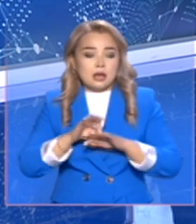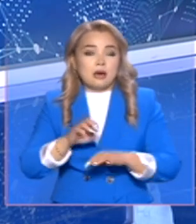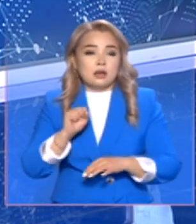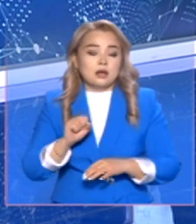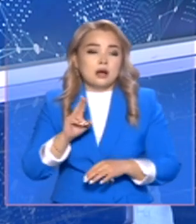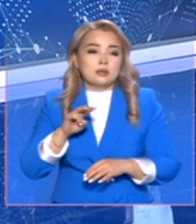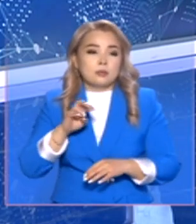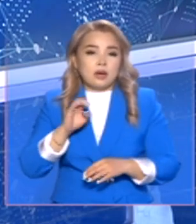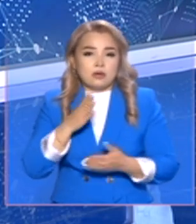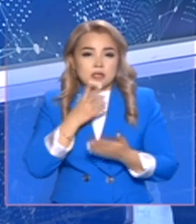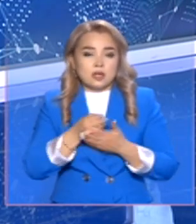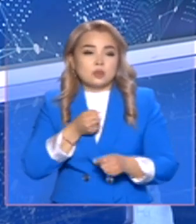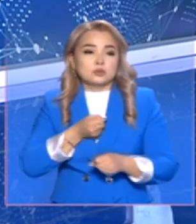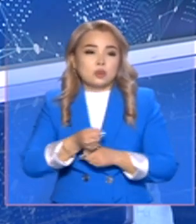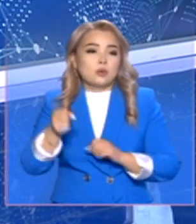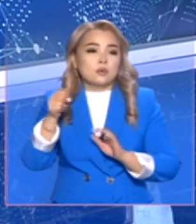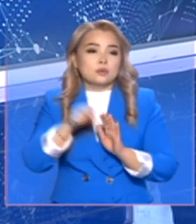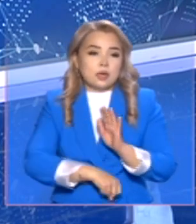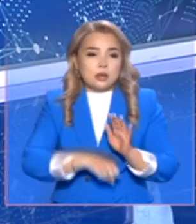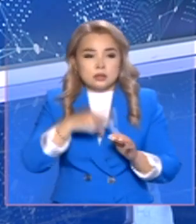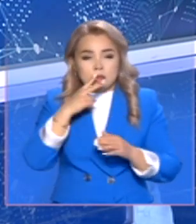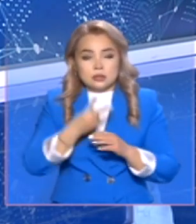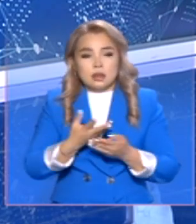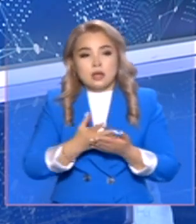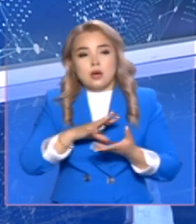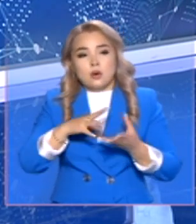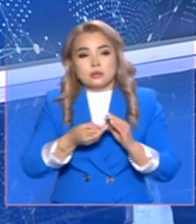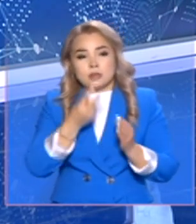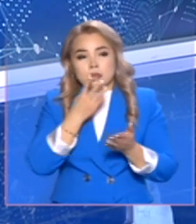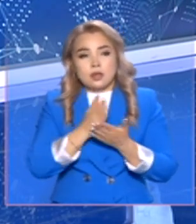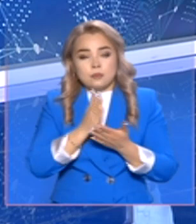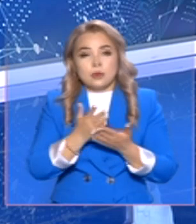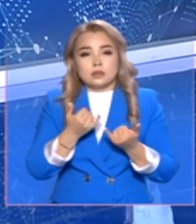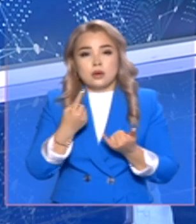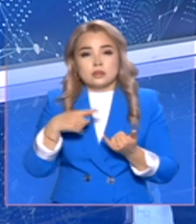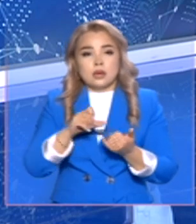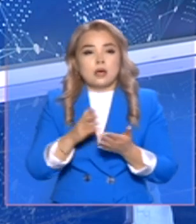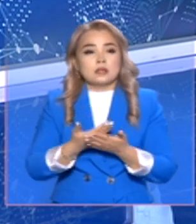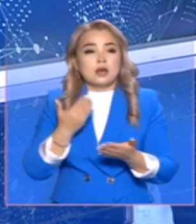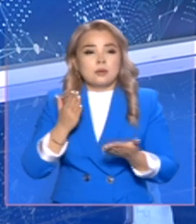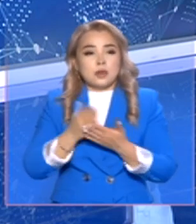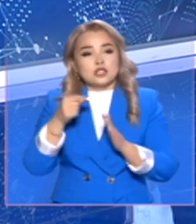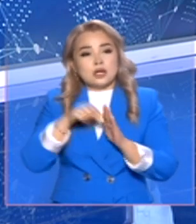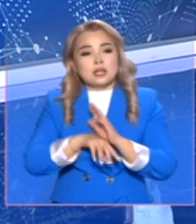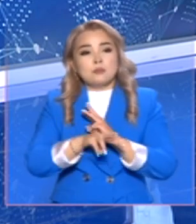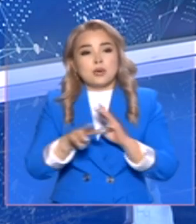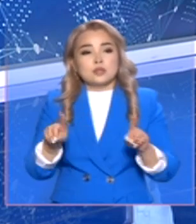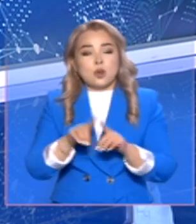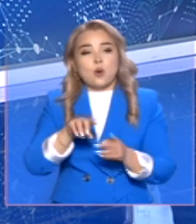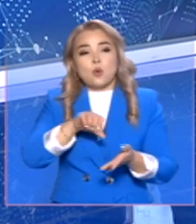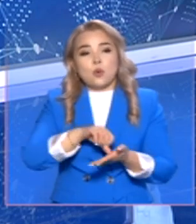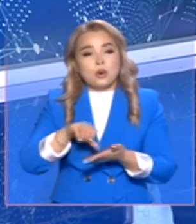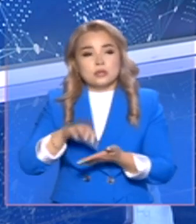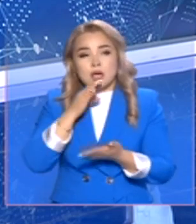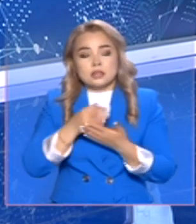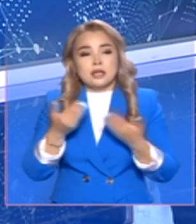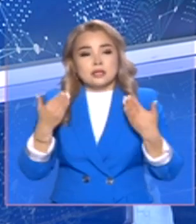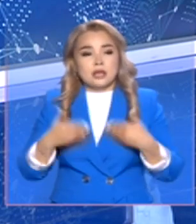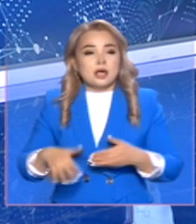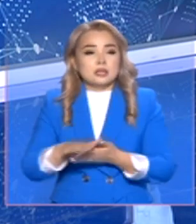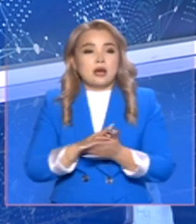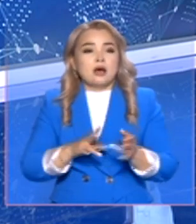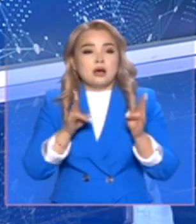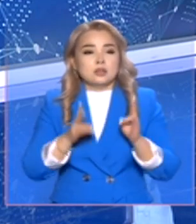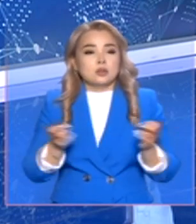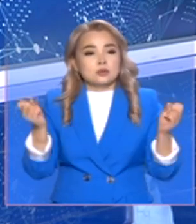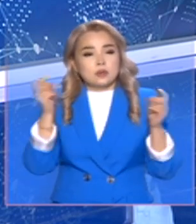Әлібек Қалбай зорлықпен өлтірілген деген қорытындыға келген. Ал өткен аптада ғана ішкі істер министрлігінің өкілдері оның денесінен